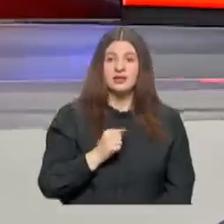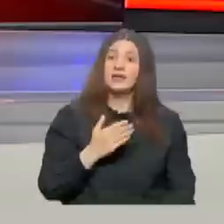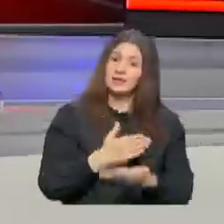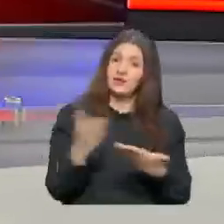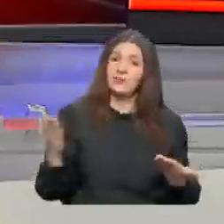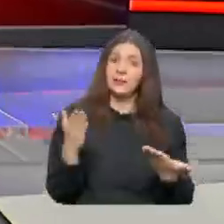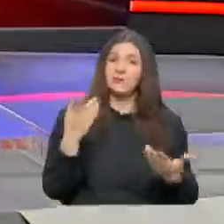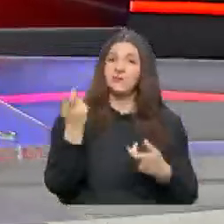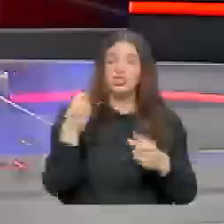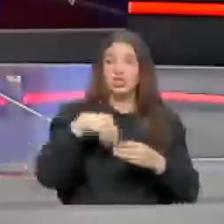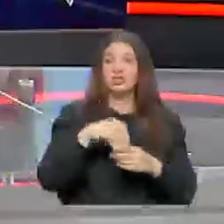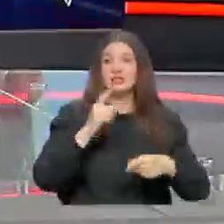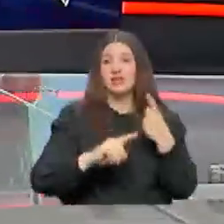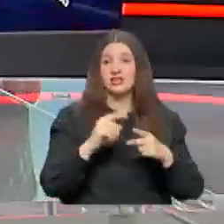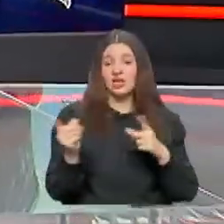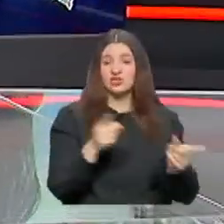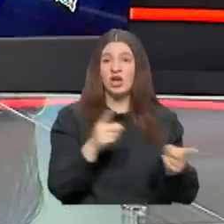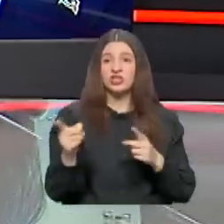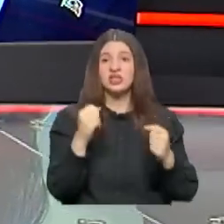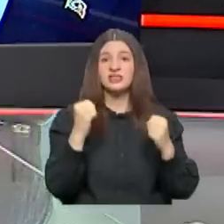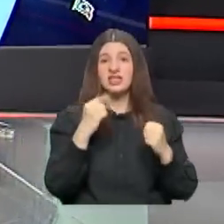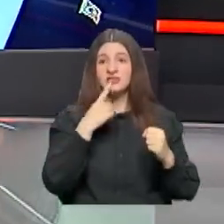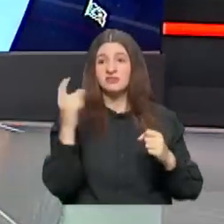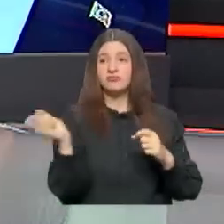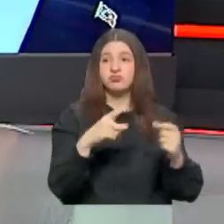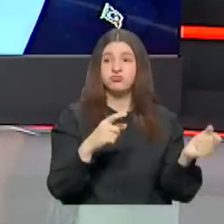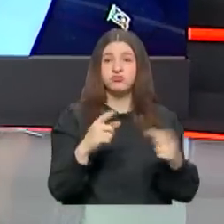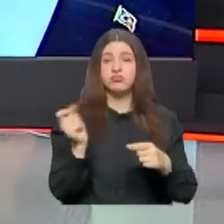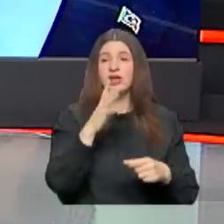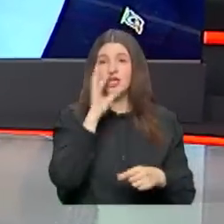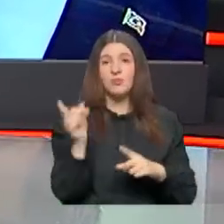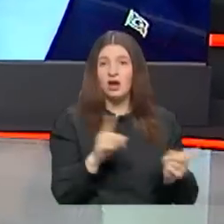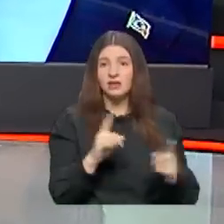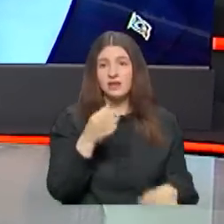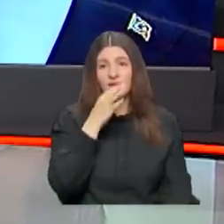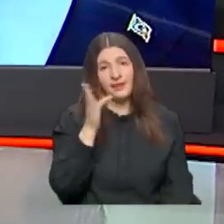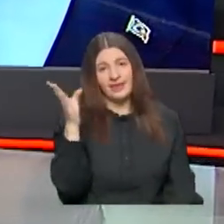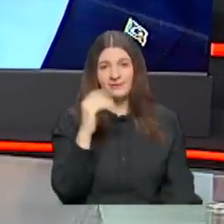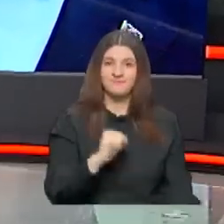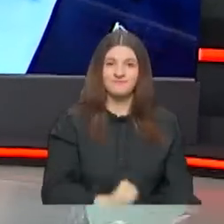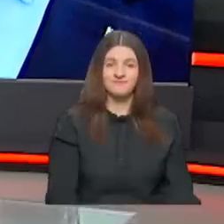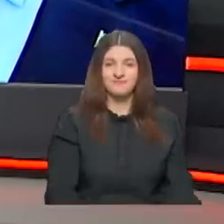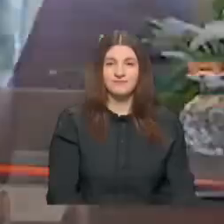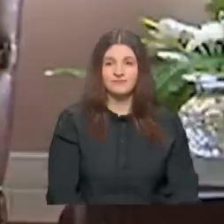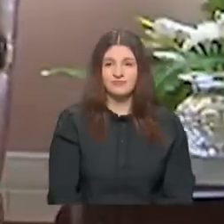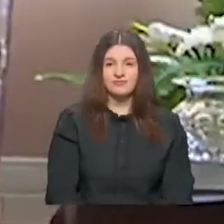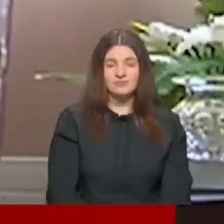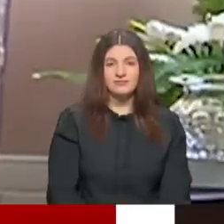Devam edelim iç siyasetten. Karşılıklı sert sözler kimler arasında haberde.